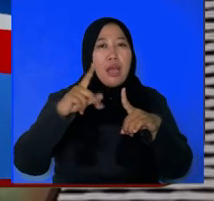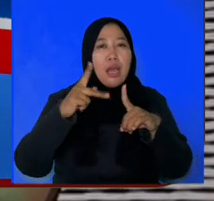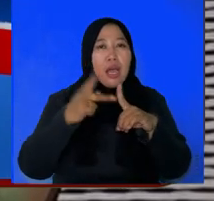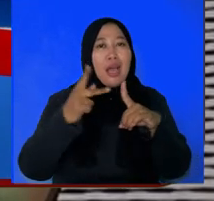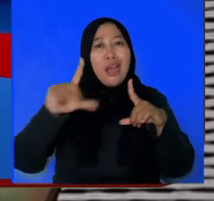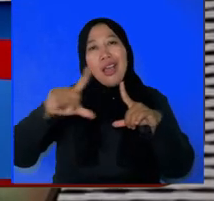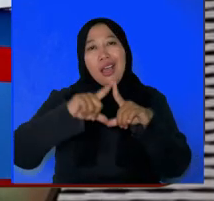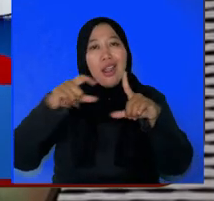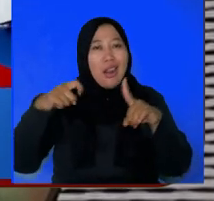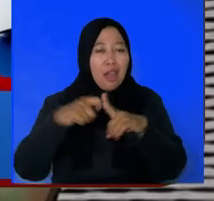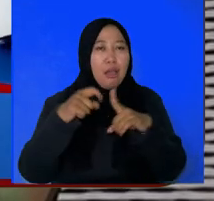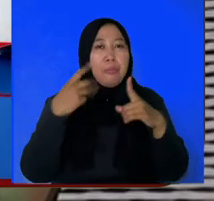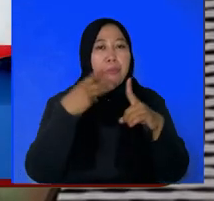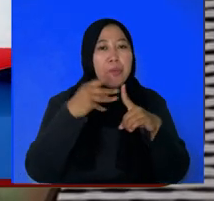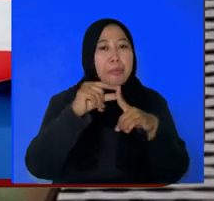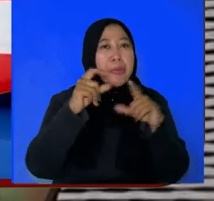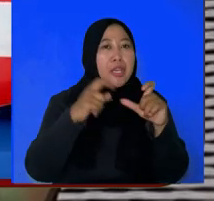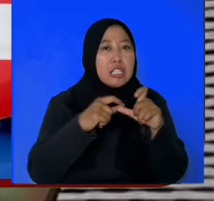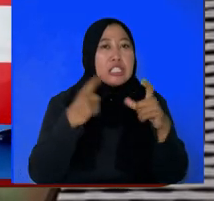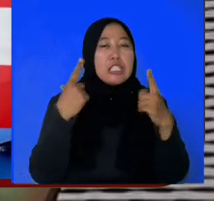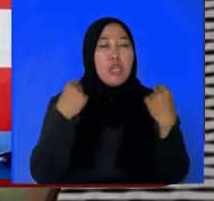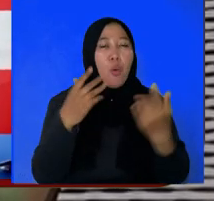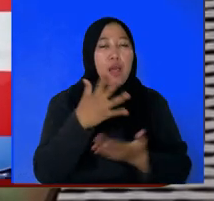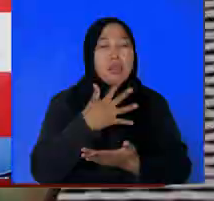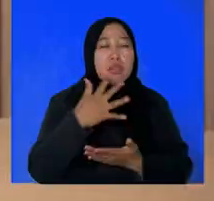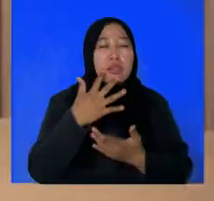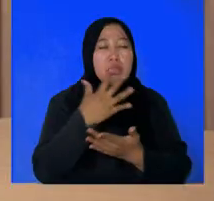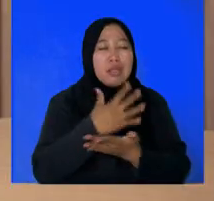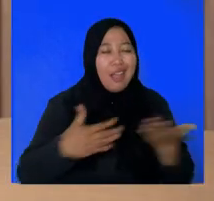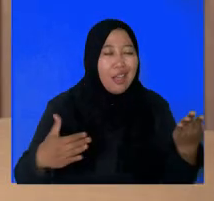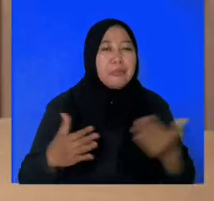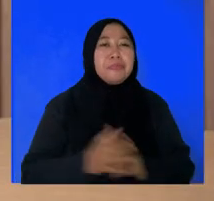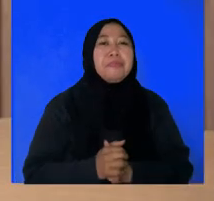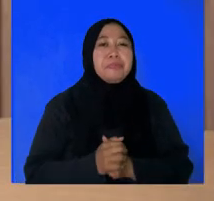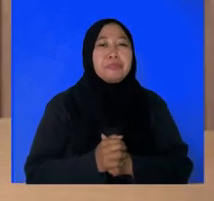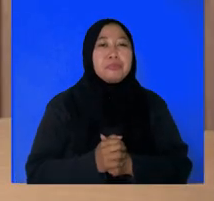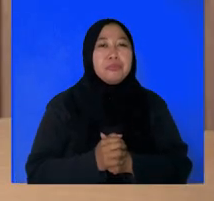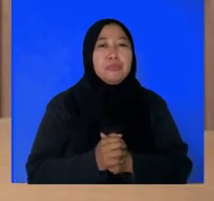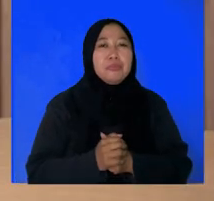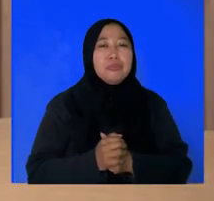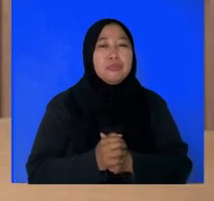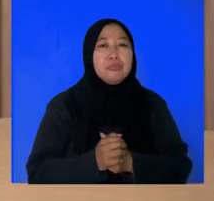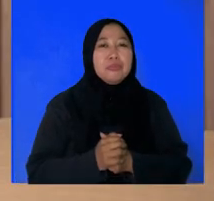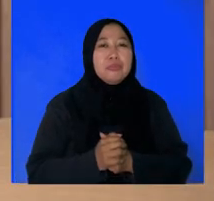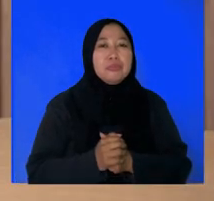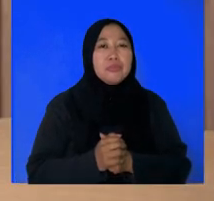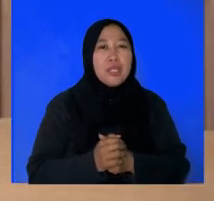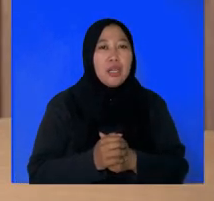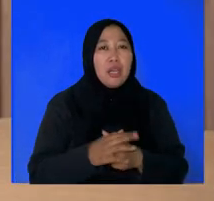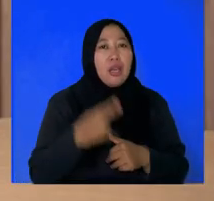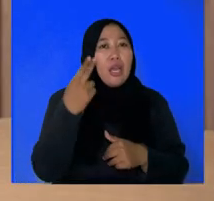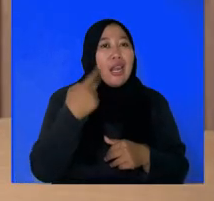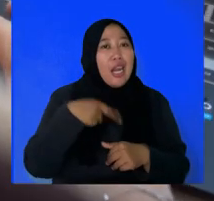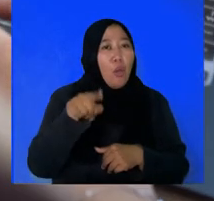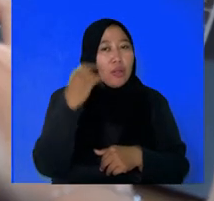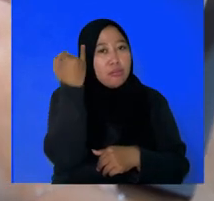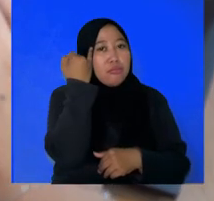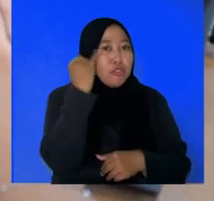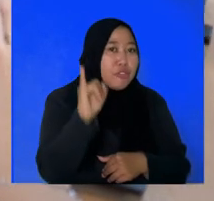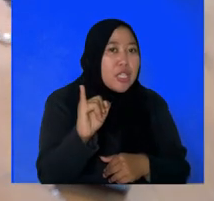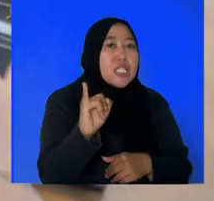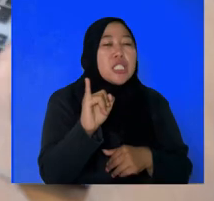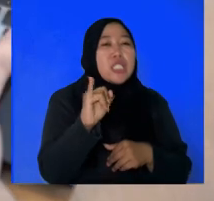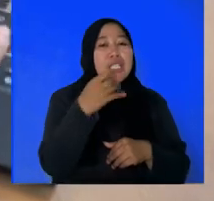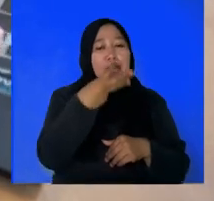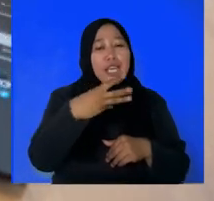dan kompeten BPS Provinsi Jawa Tengah berpredikat baik. Penguatan tata laksana dilakukan melalui inovasi